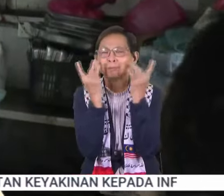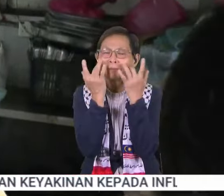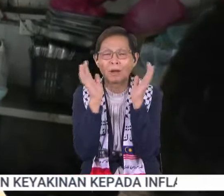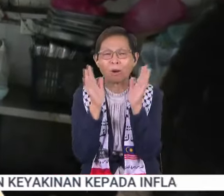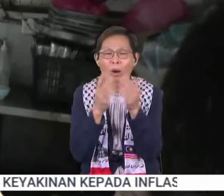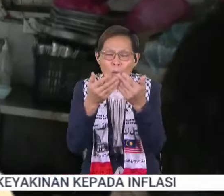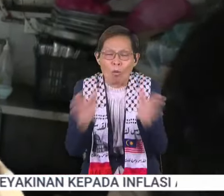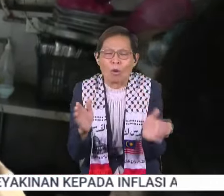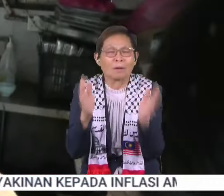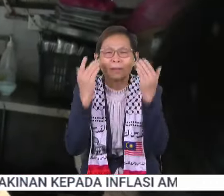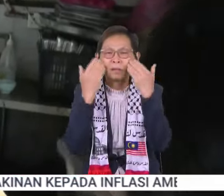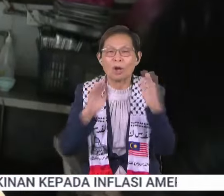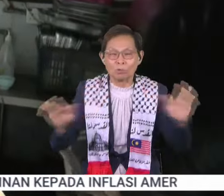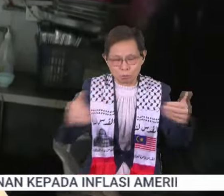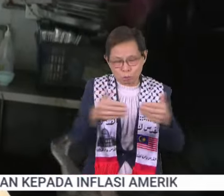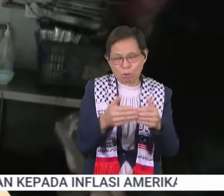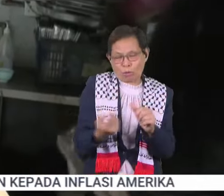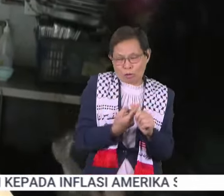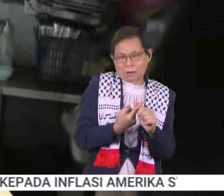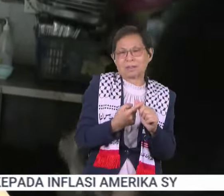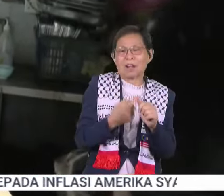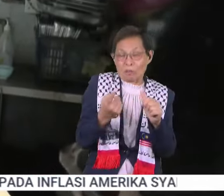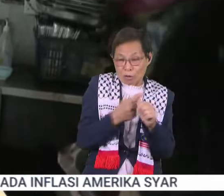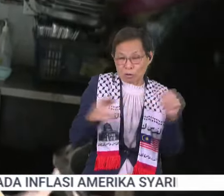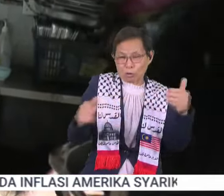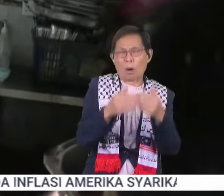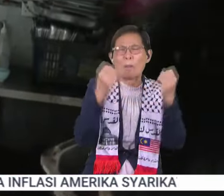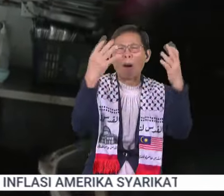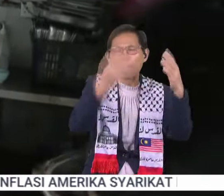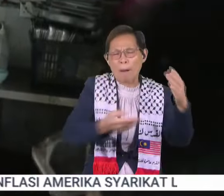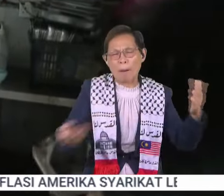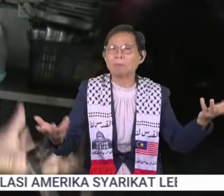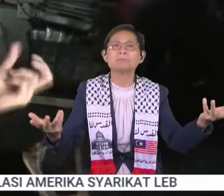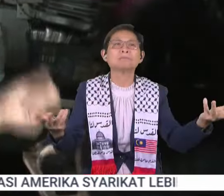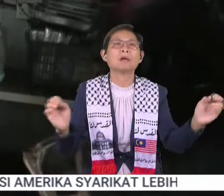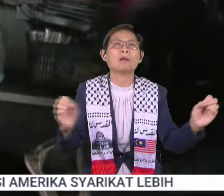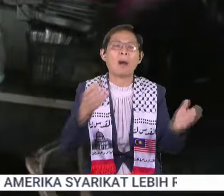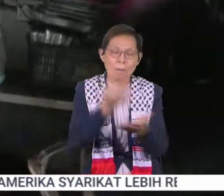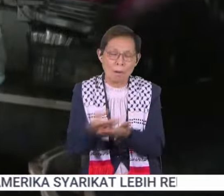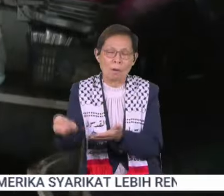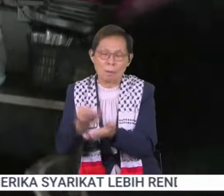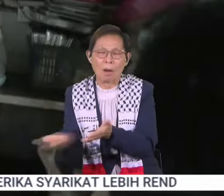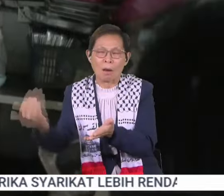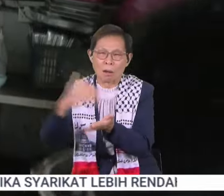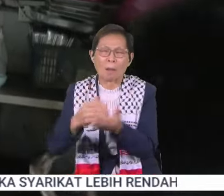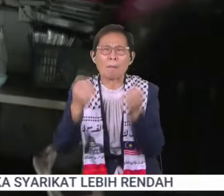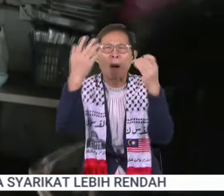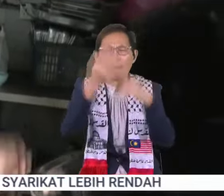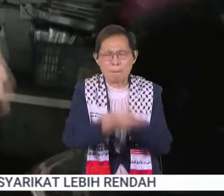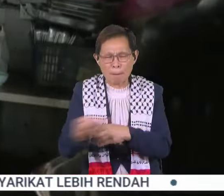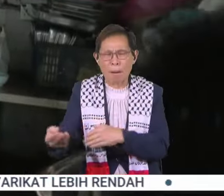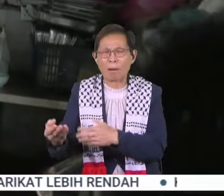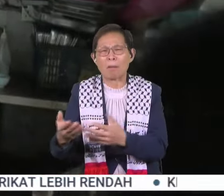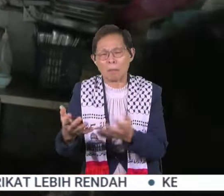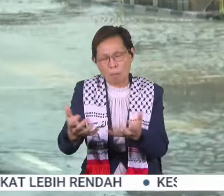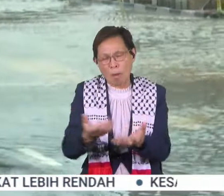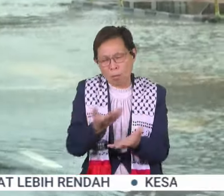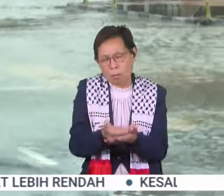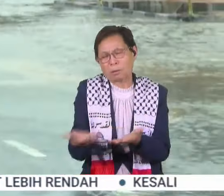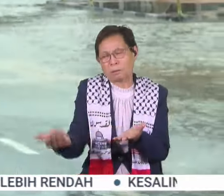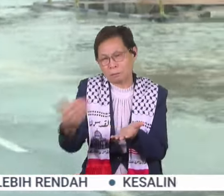Belum tahu lagi. Belum tahu lagi. Nak tutup dulu dah. Banyak barang sudah tak ada, mau beli lagi. Banyak barang nak beli